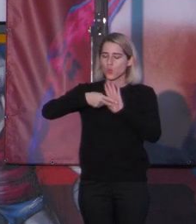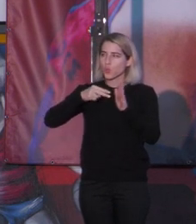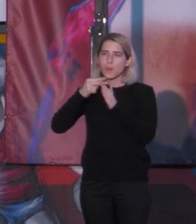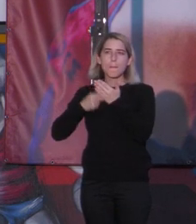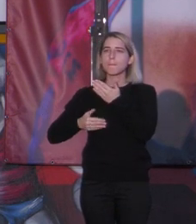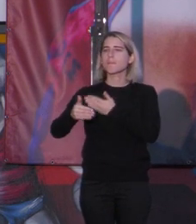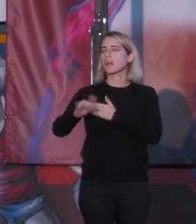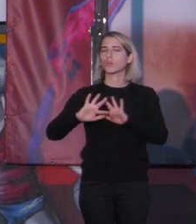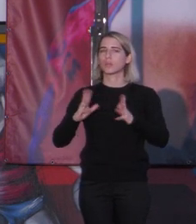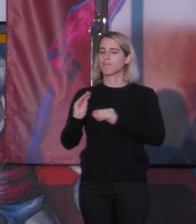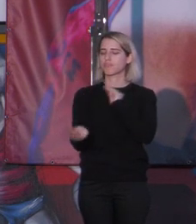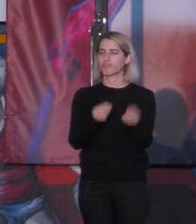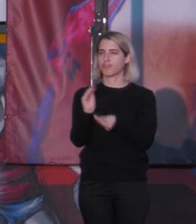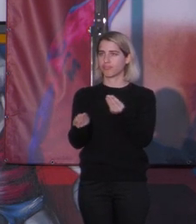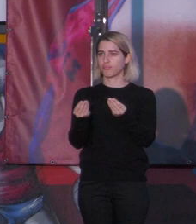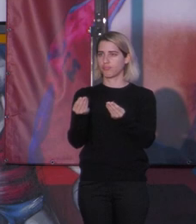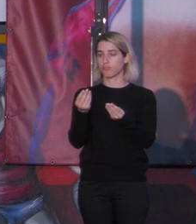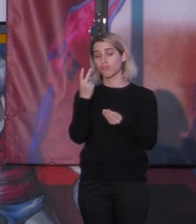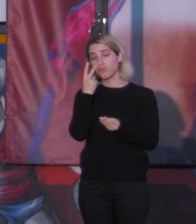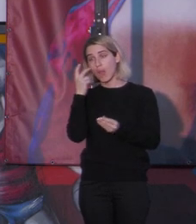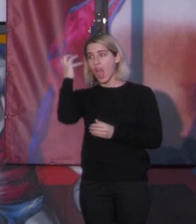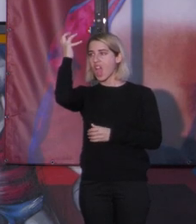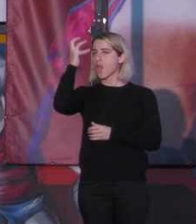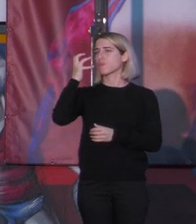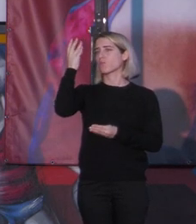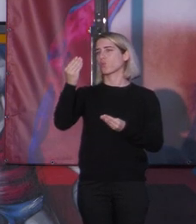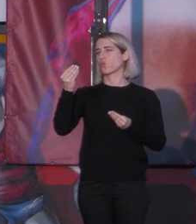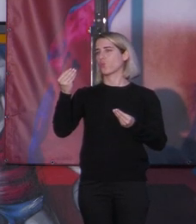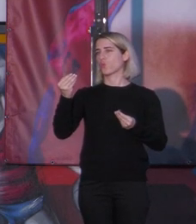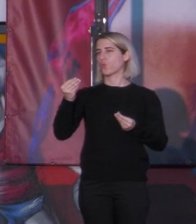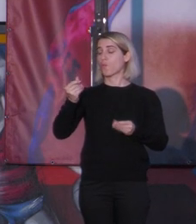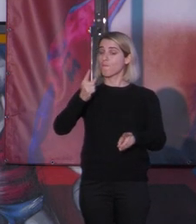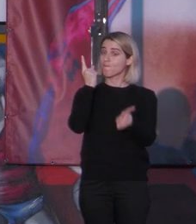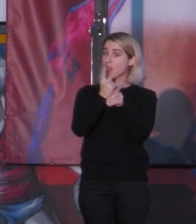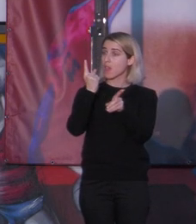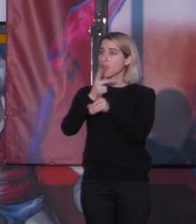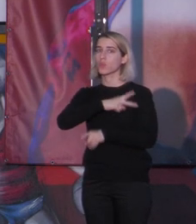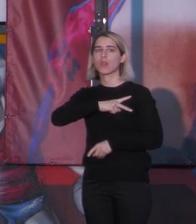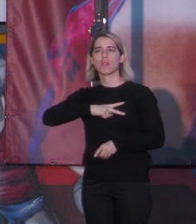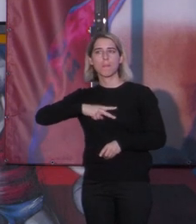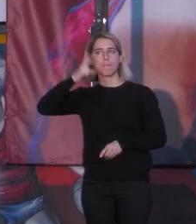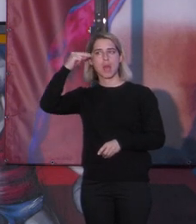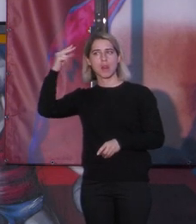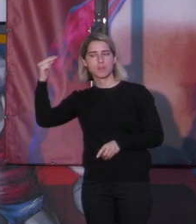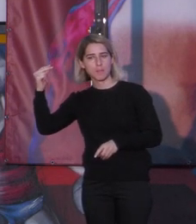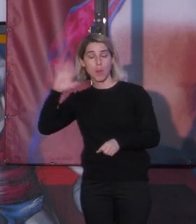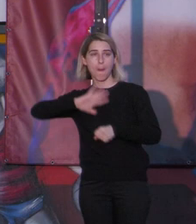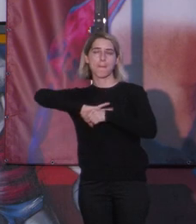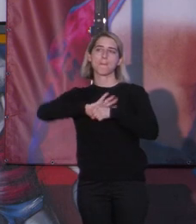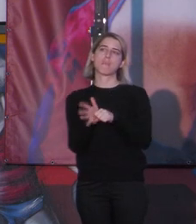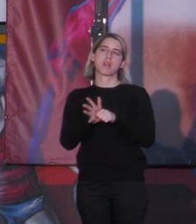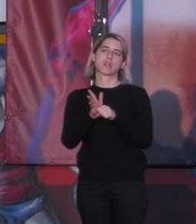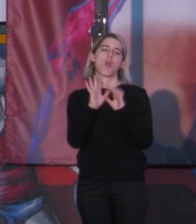έρθουν. Να μελετήσουμε επιστημονικά με καταξιωμένους καθηγητές πανεπιστημίου, με επάρκεια